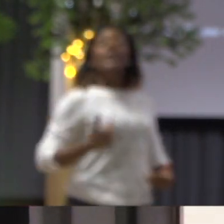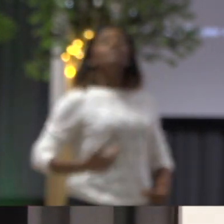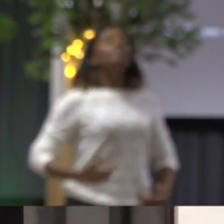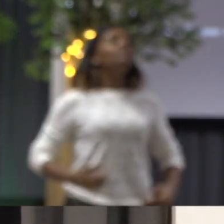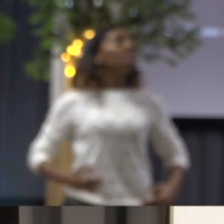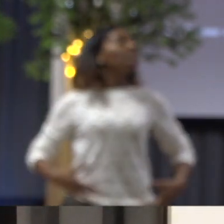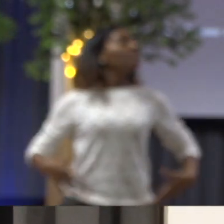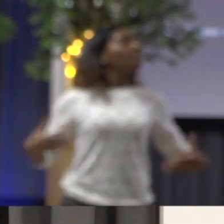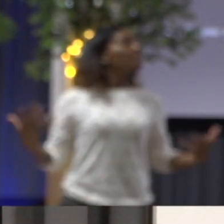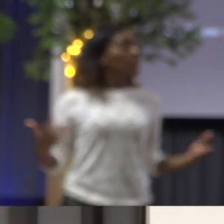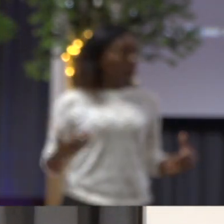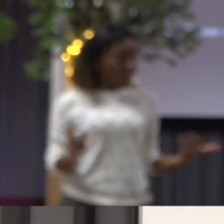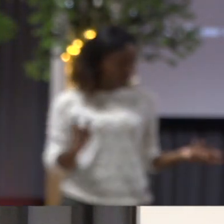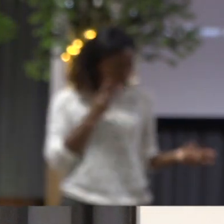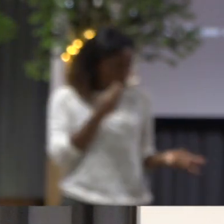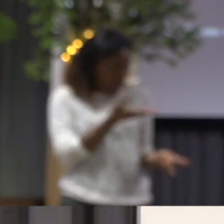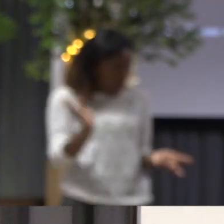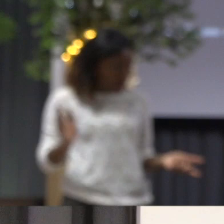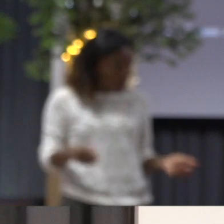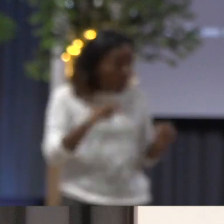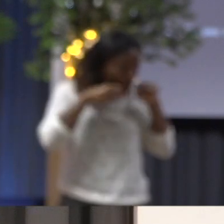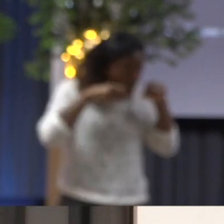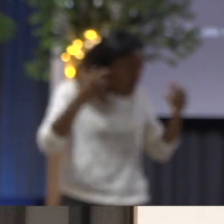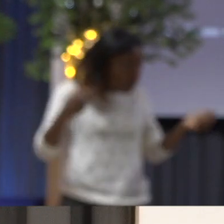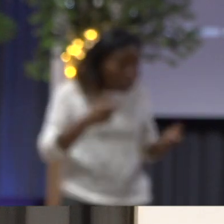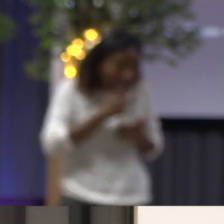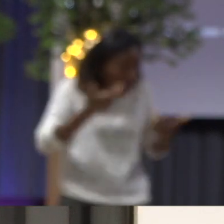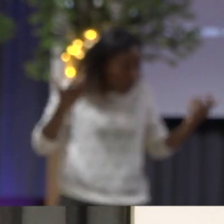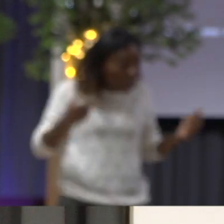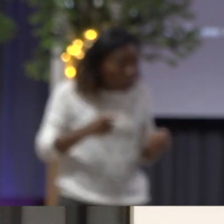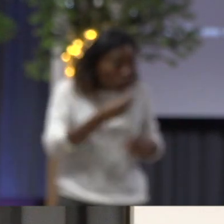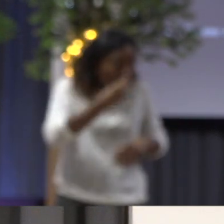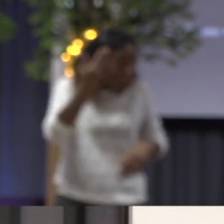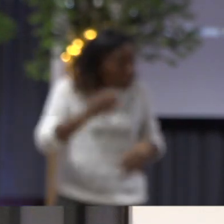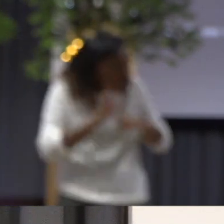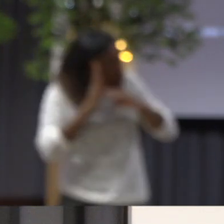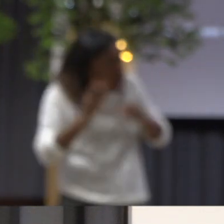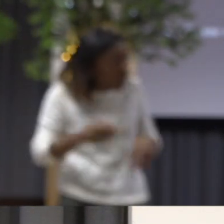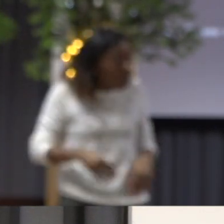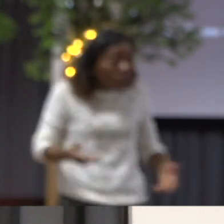Tu es un être humain. Tu pleures, tu ris, tu manges, tu dors.